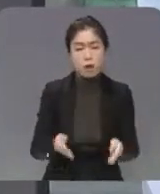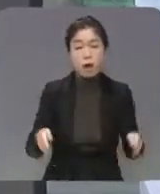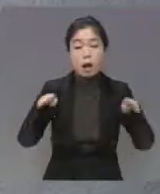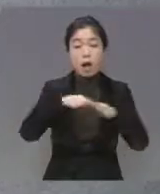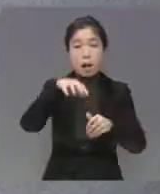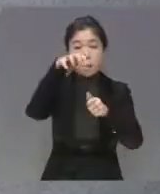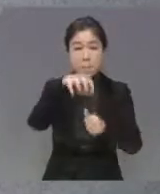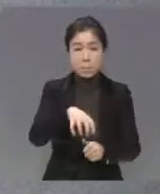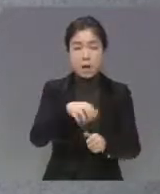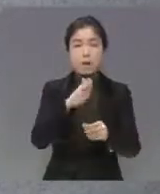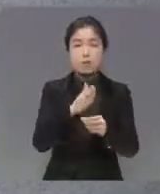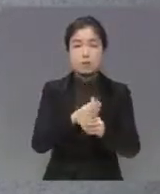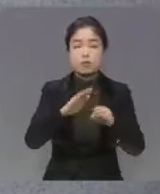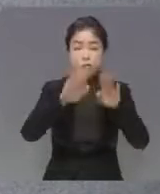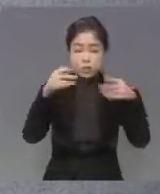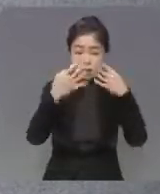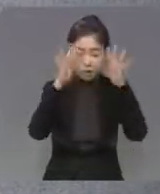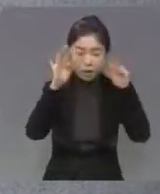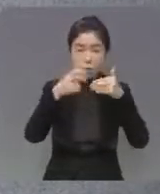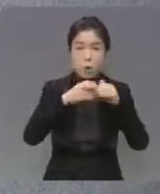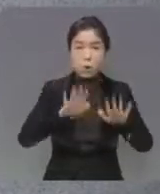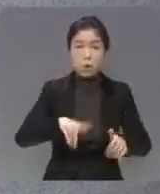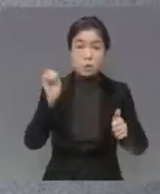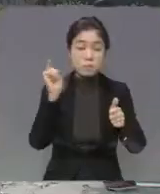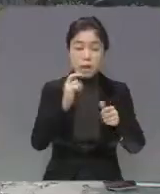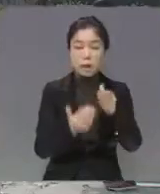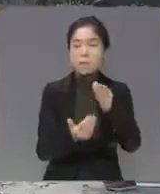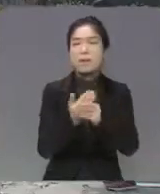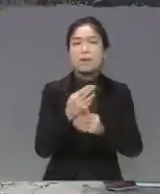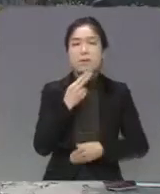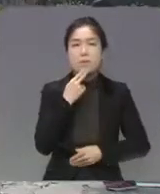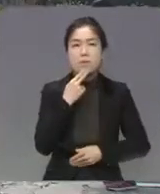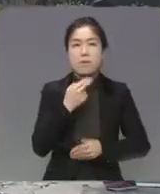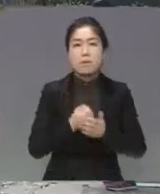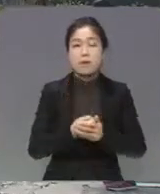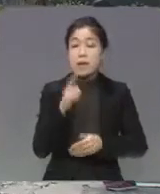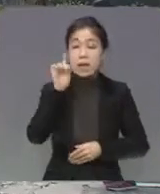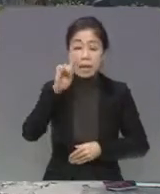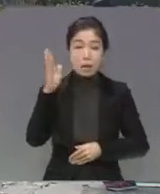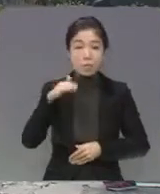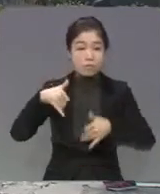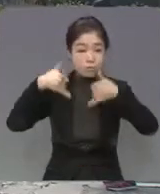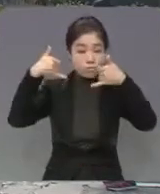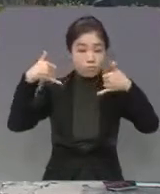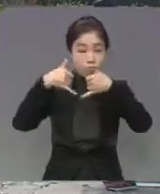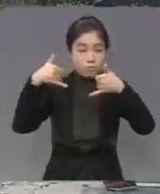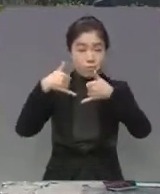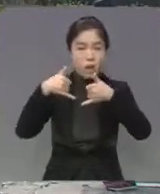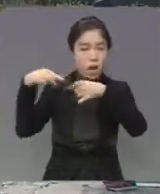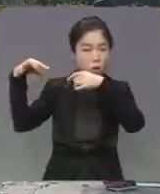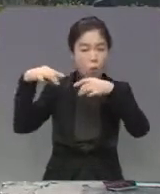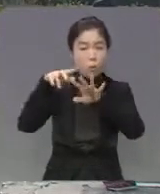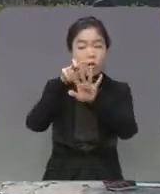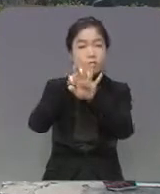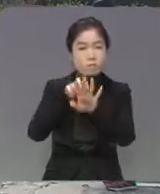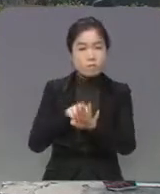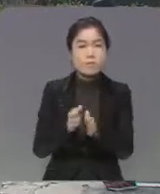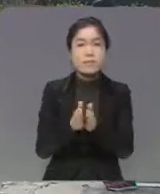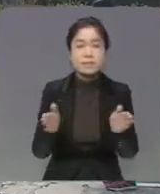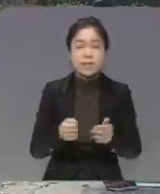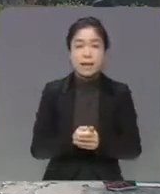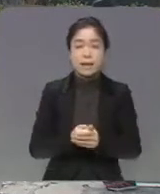집단 격리 조치 까지 내려진 전남대병원 은 오늘 확진 자가 나오지 않았는데요 내 부터 전화를 이용한 원격 진료가 시작됩니다